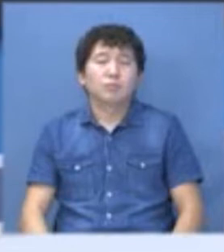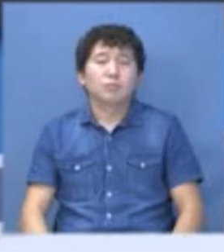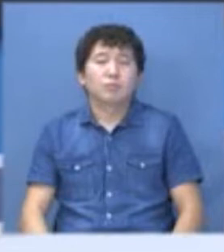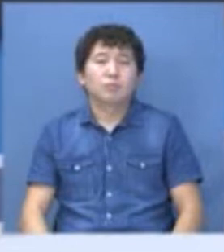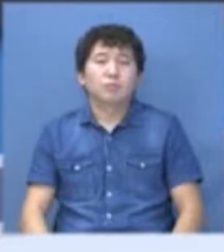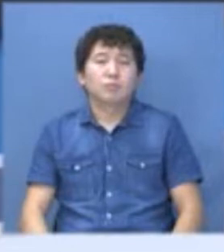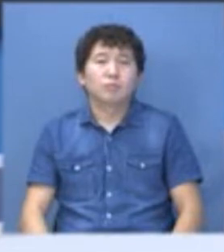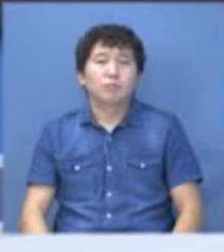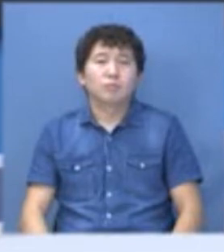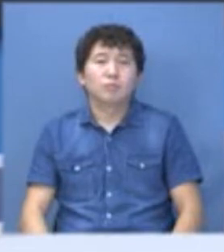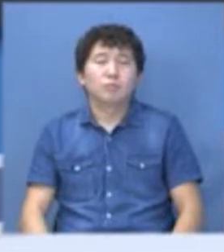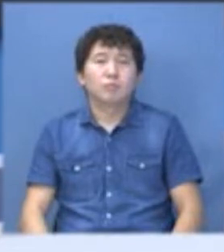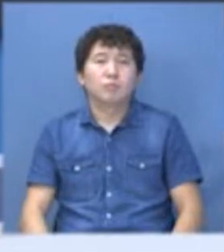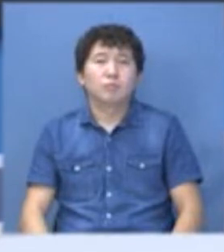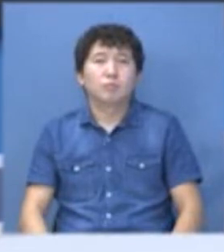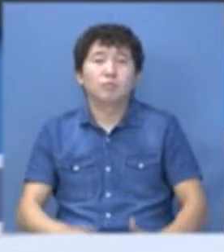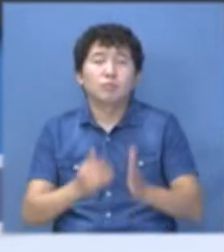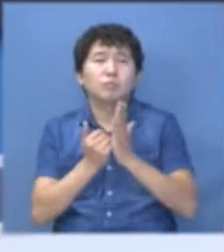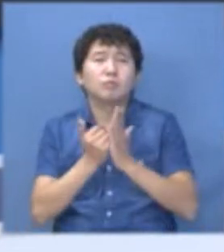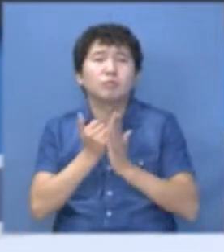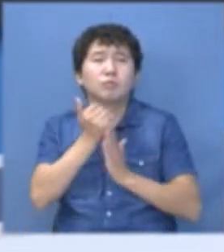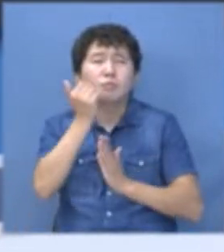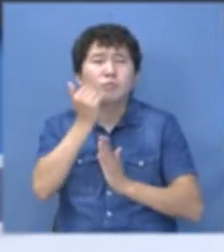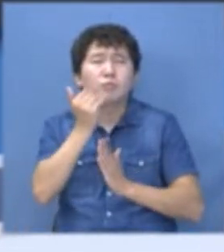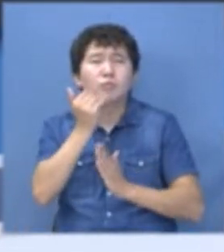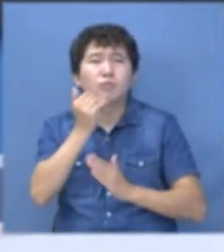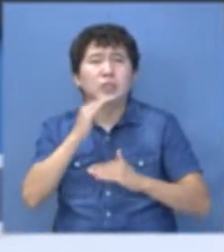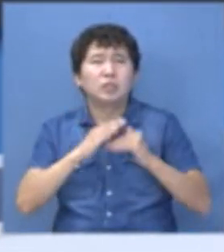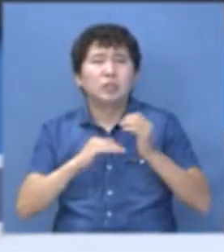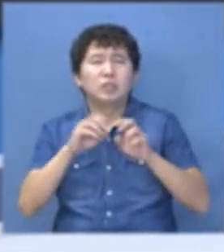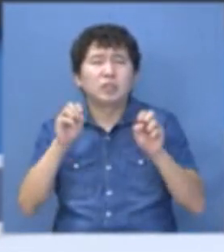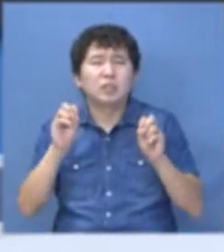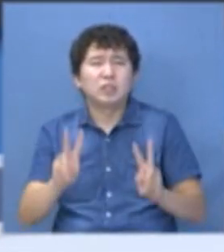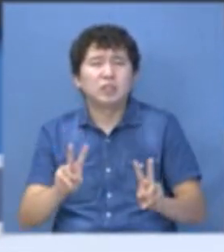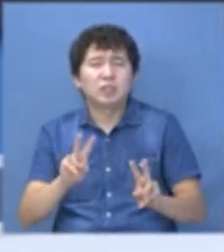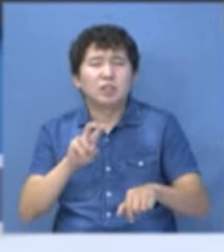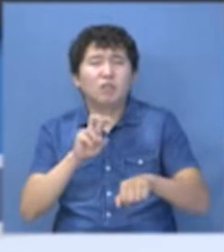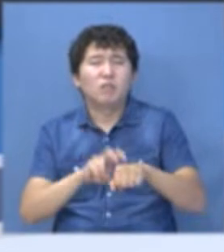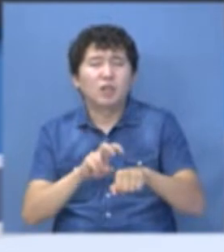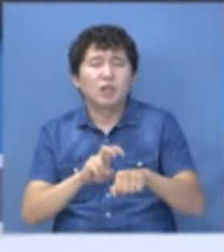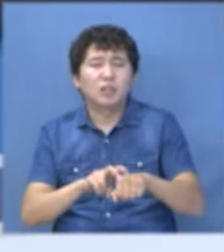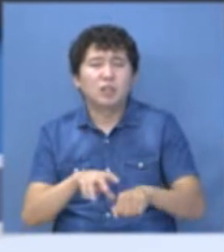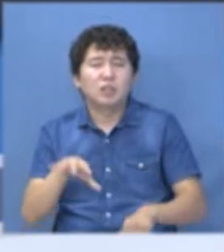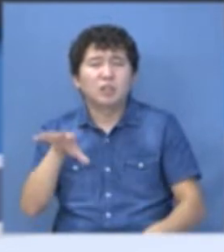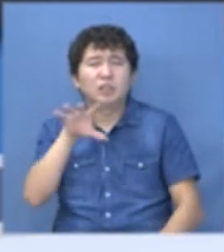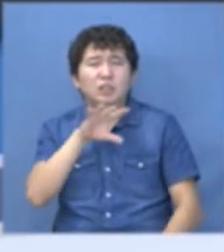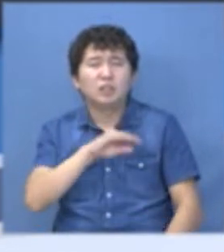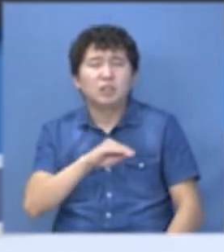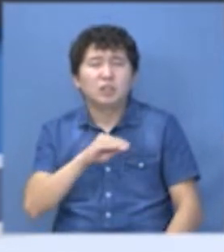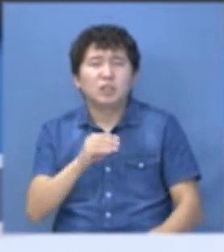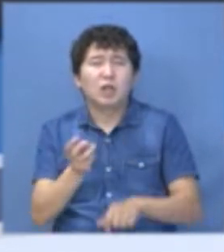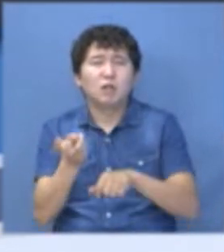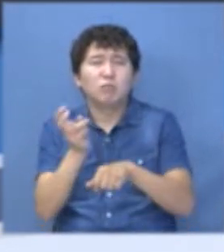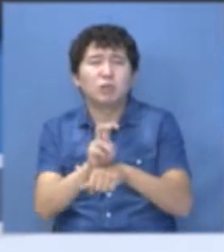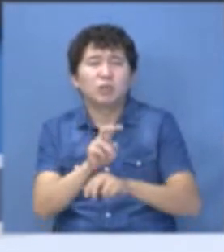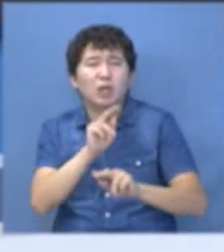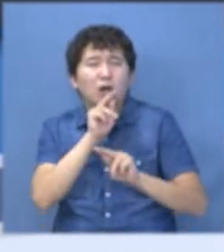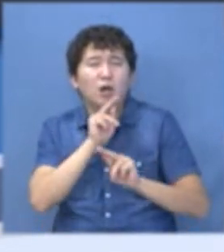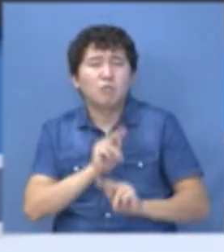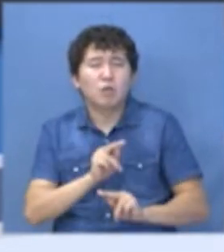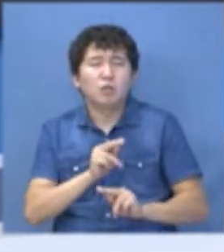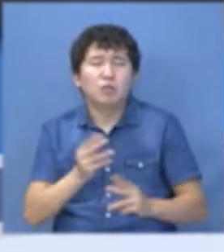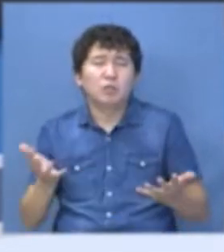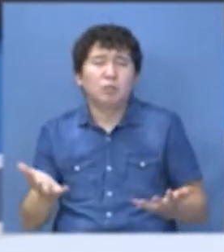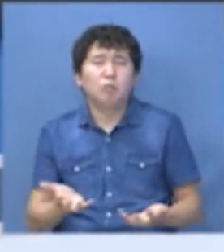Среди высококвалифицированных врачей нет случайных людей. Все они пришли в эту престижную и ответственную профессию по призванию – спасать